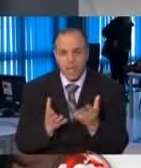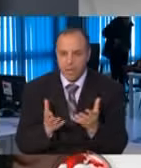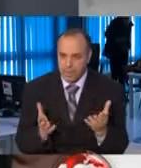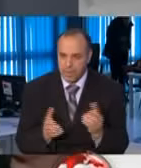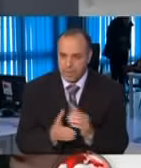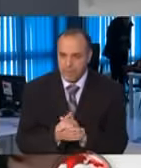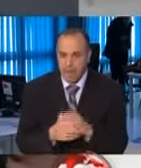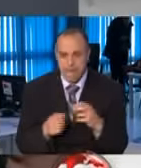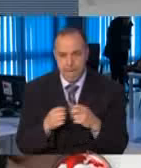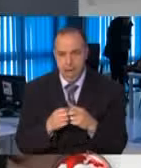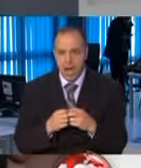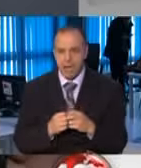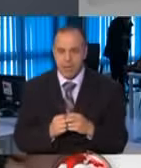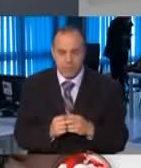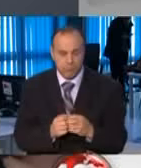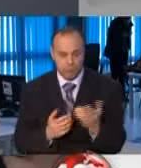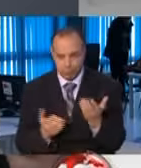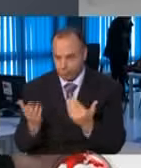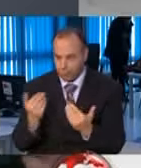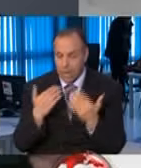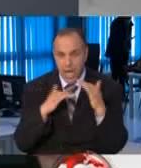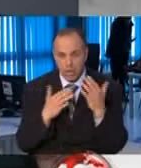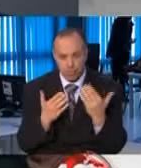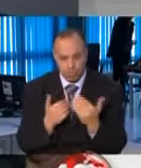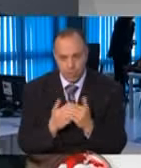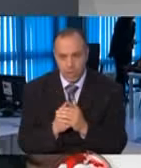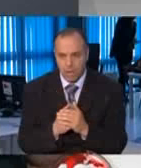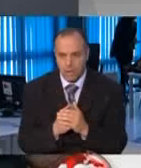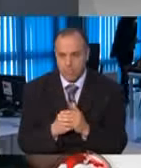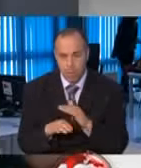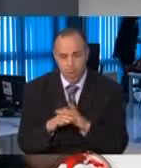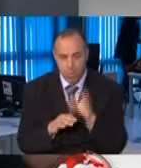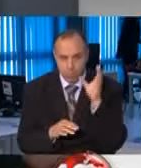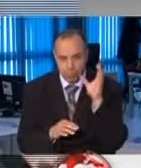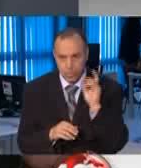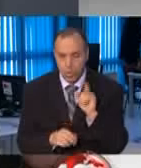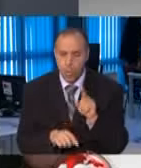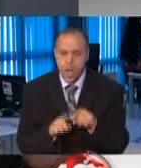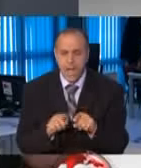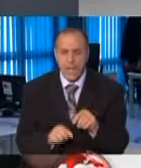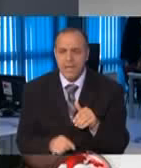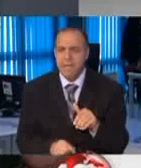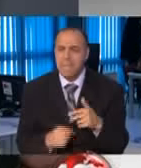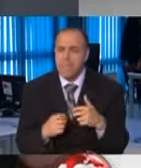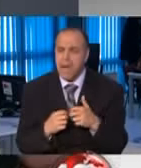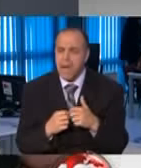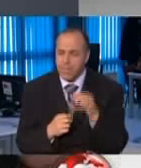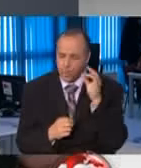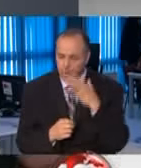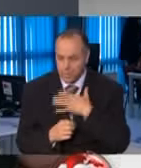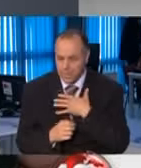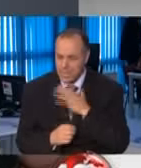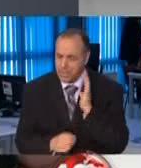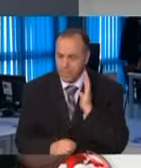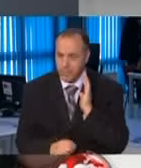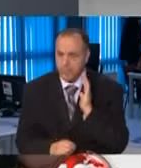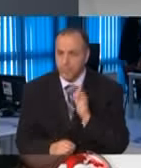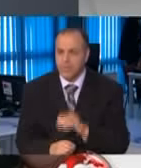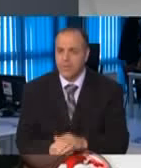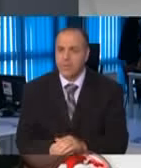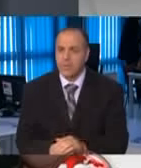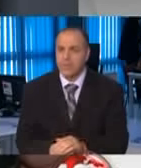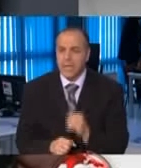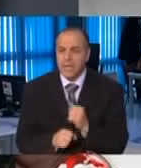احيانا فيه معارض اللي يقع استجلابها من الخارج وتكون على مواضيع علميه، واحيانا ايضا فما معارض هي تونسيه